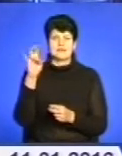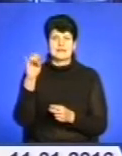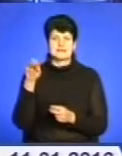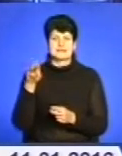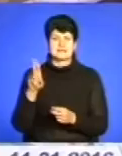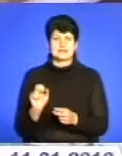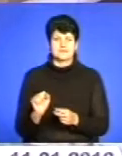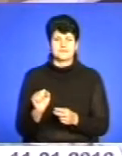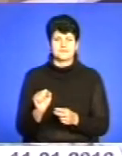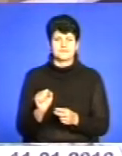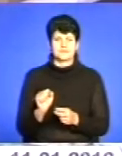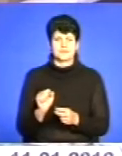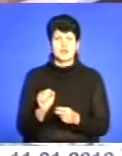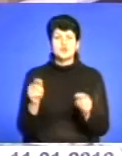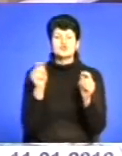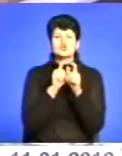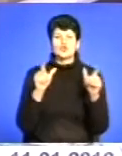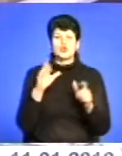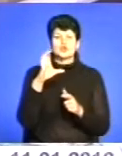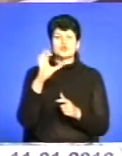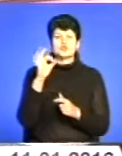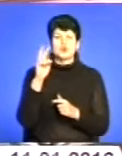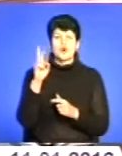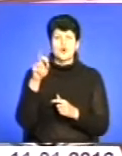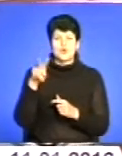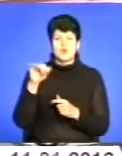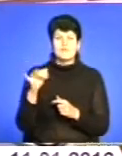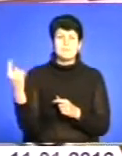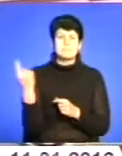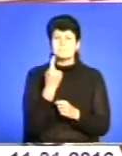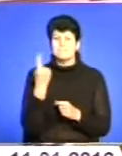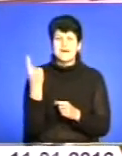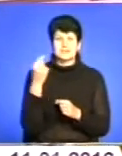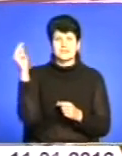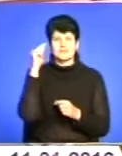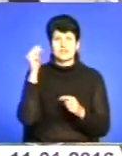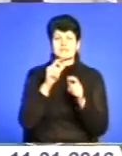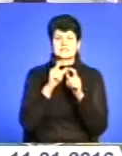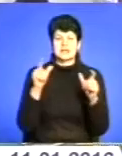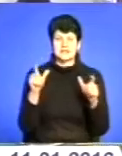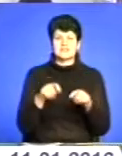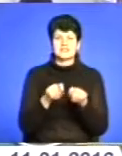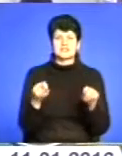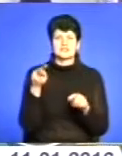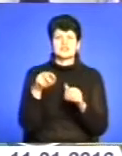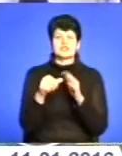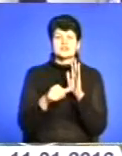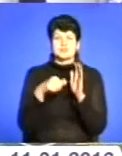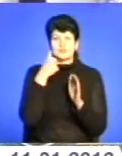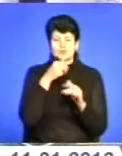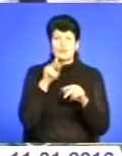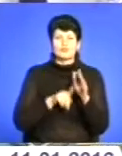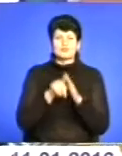Бенцел. Школа у Соколові – перший в Україні навчальний заклад, відкритий у 2016 році. Розпочали її зводити